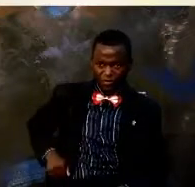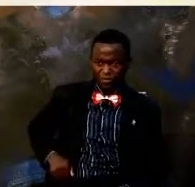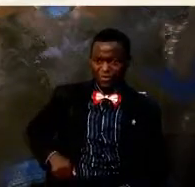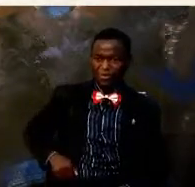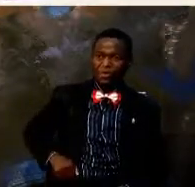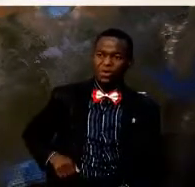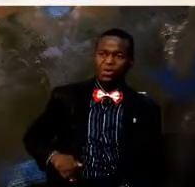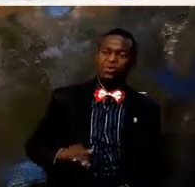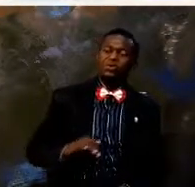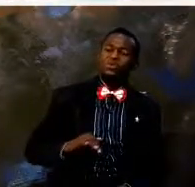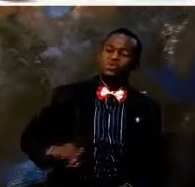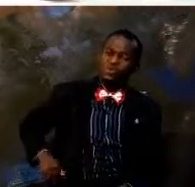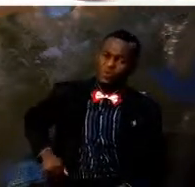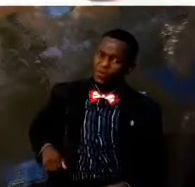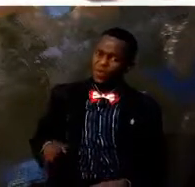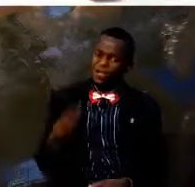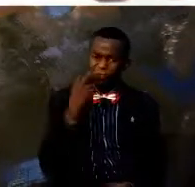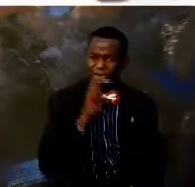Nunrini, maana yeye mwenyewe alikanusha.